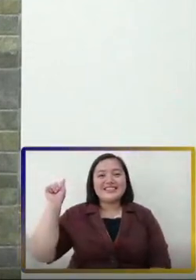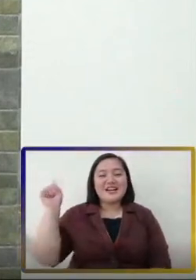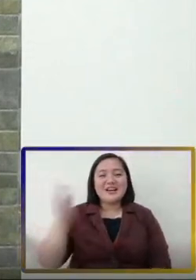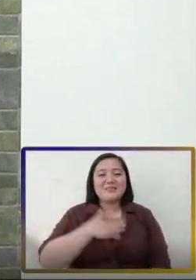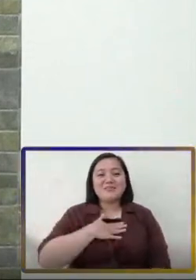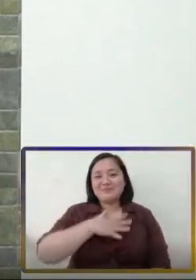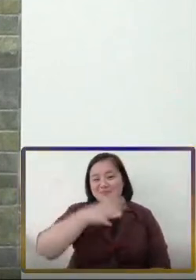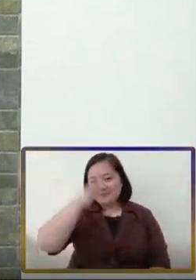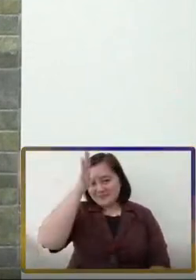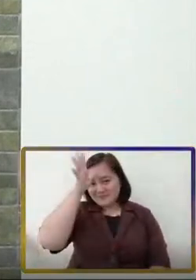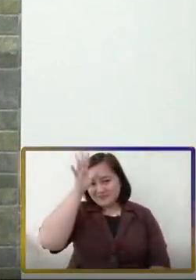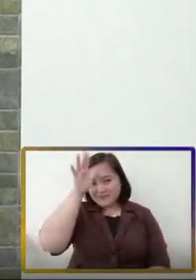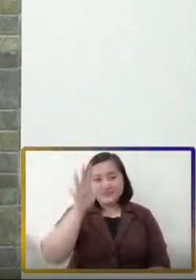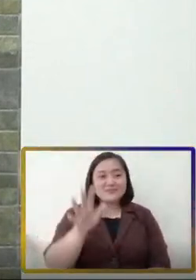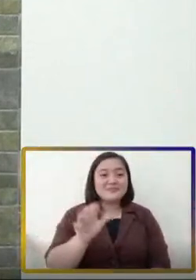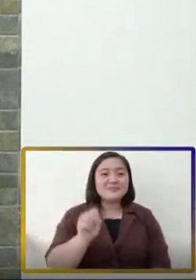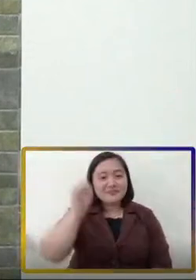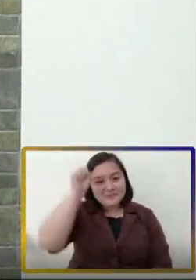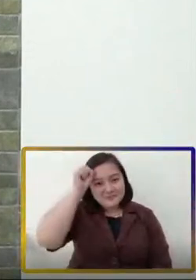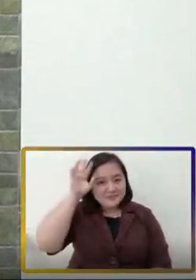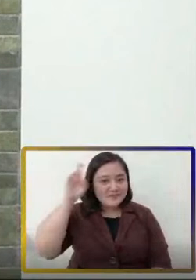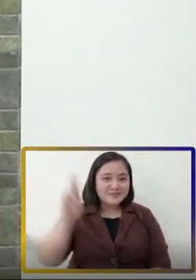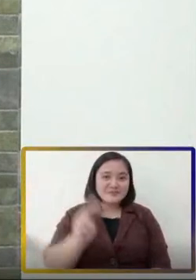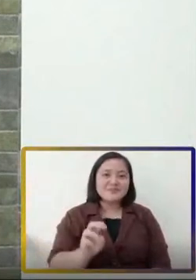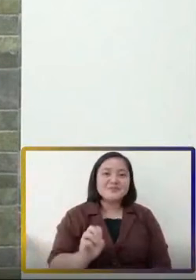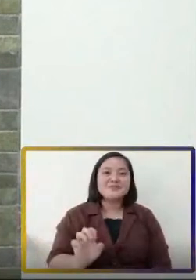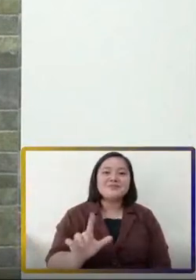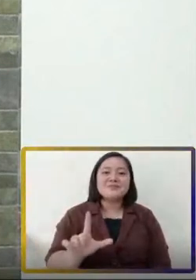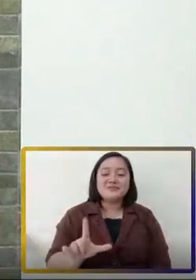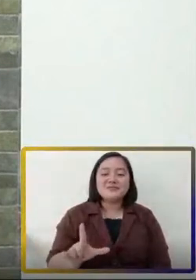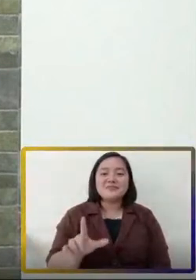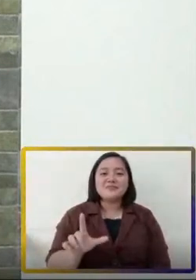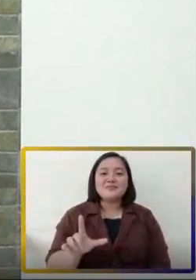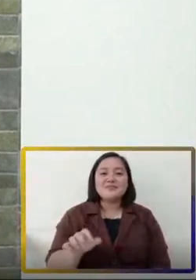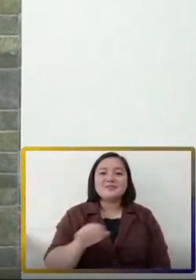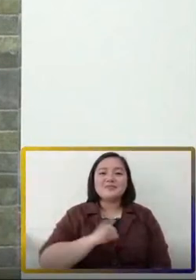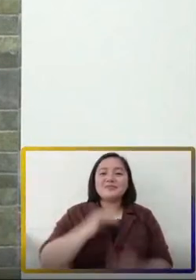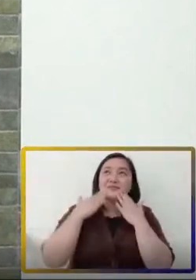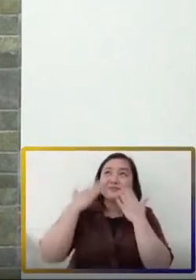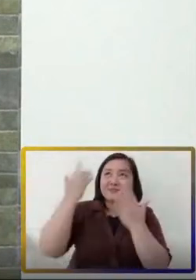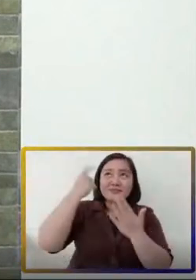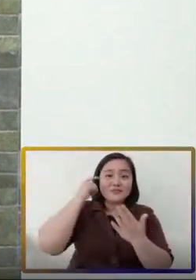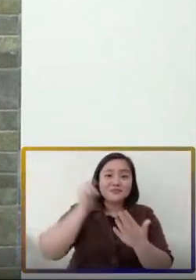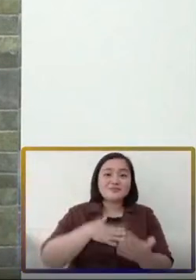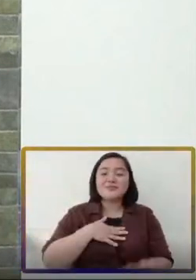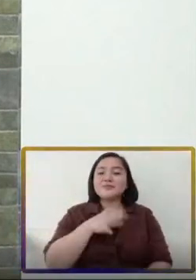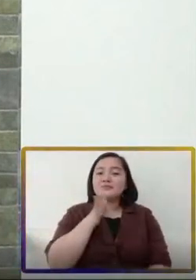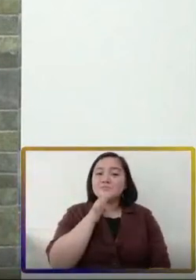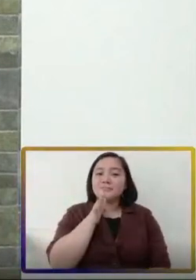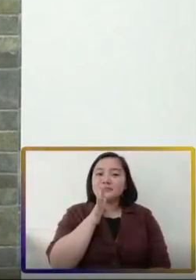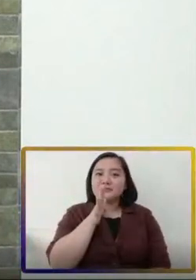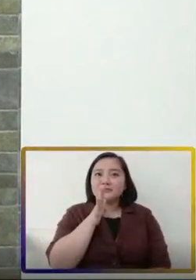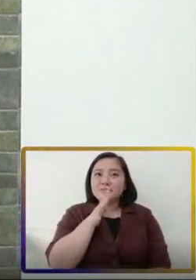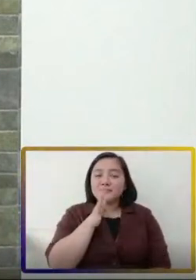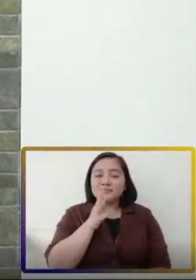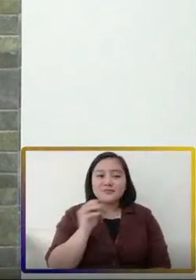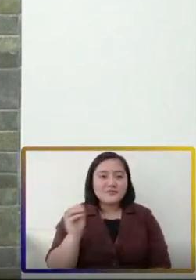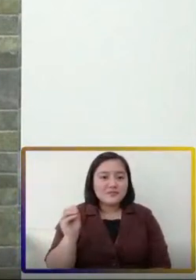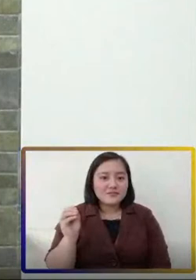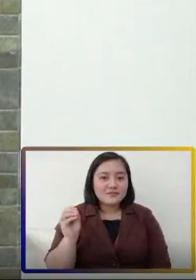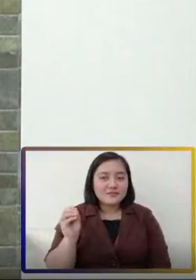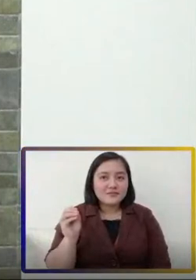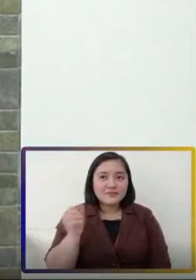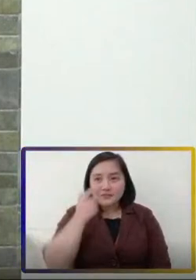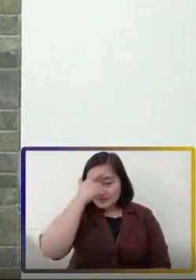si Sir Noel po. At yun po, pinapasalamatan ko po ang aking nanay dahil nandito po siya para